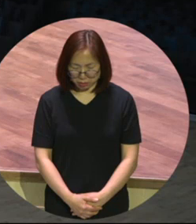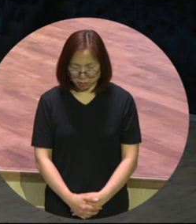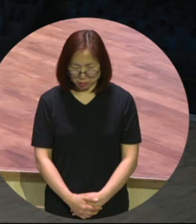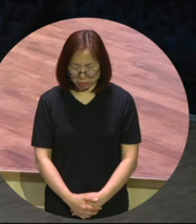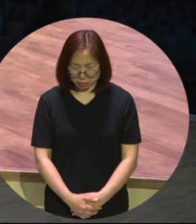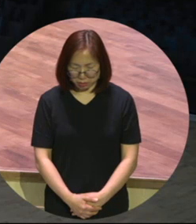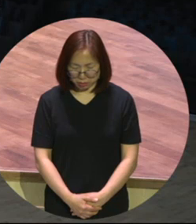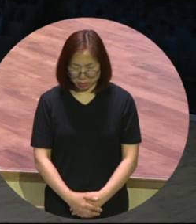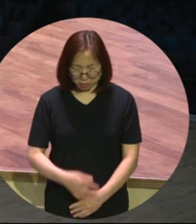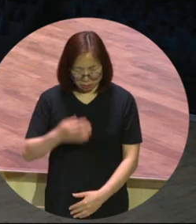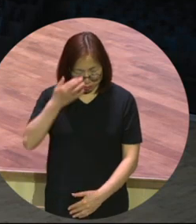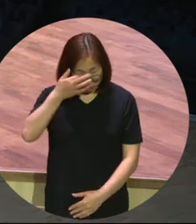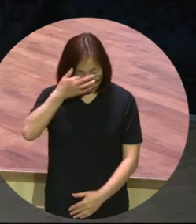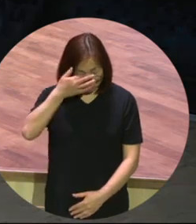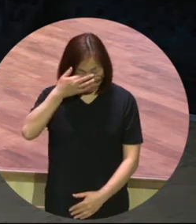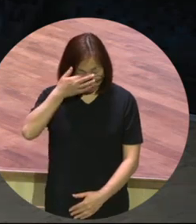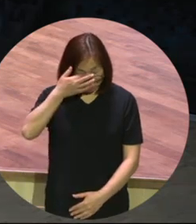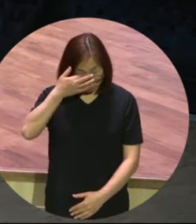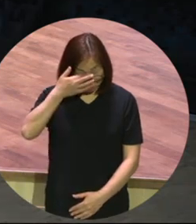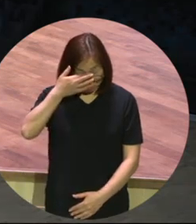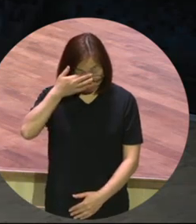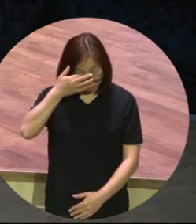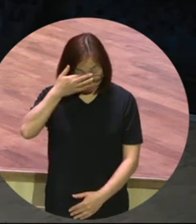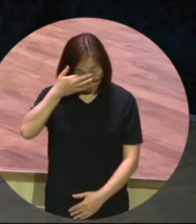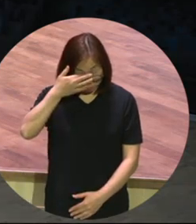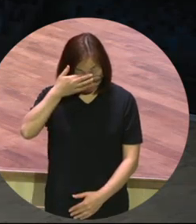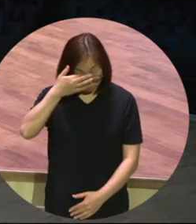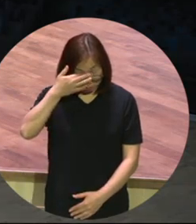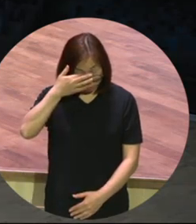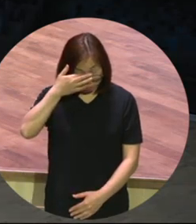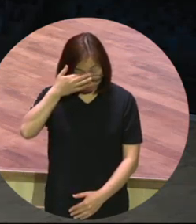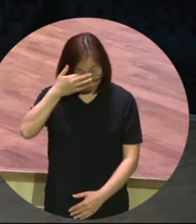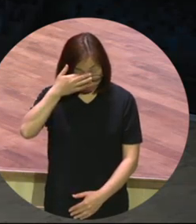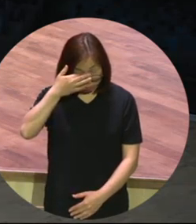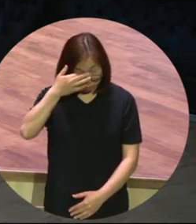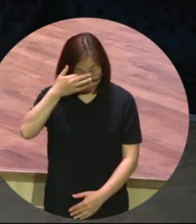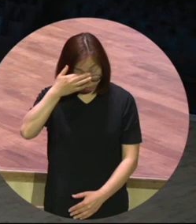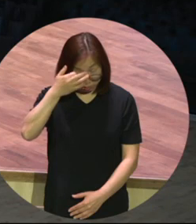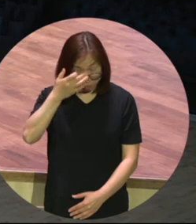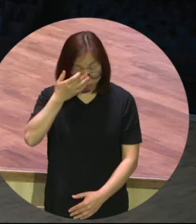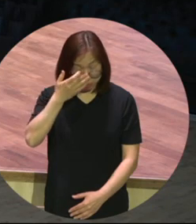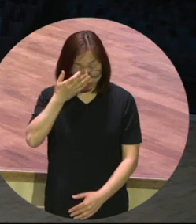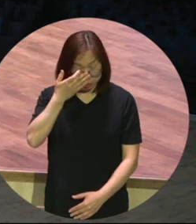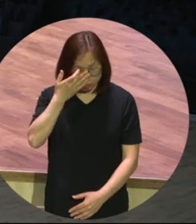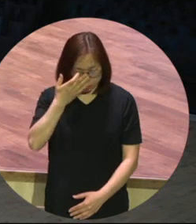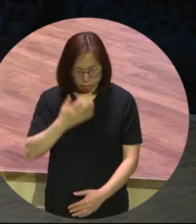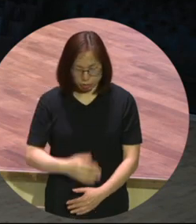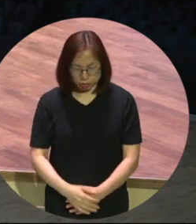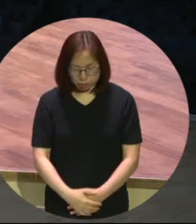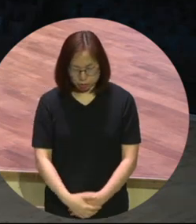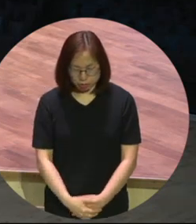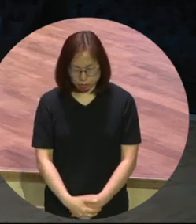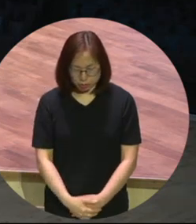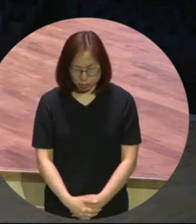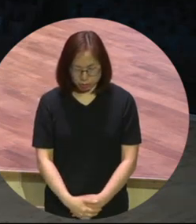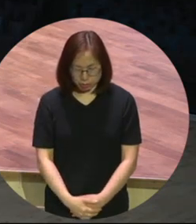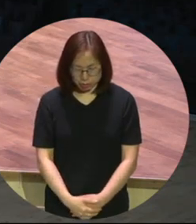유지하여 주시기를 원합니다. 두려워하지 않게 하시고 도전할 수 있도록 도와주시기를 원합니다. 하나님께서 성령으로 역사해